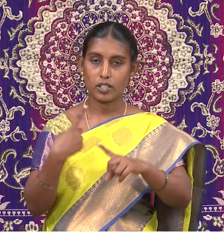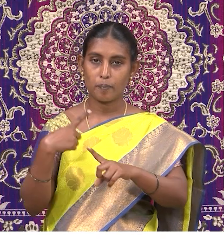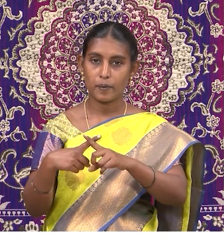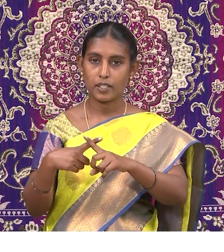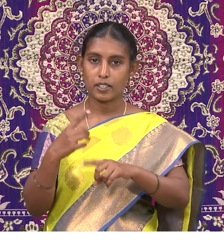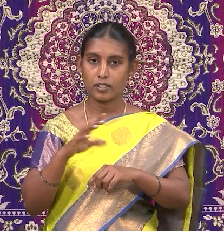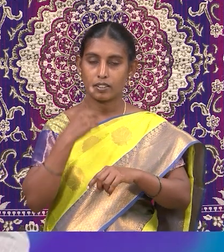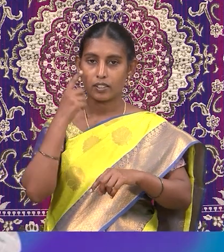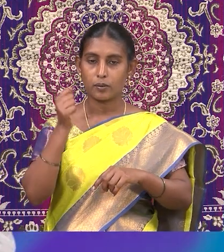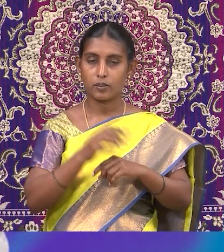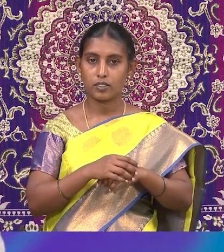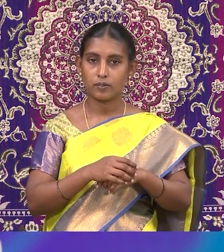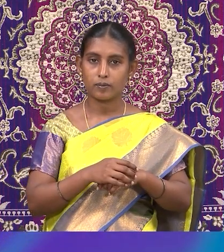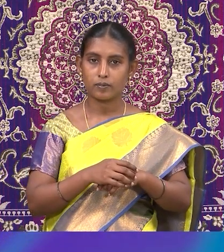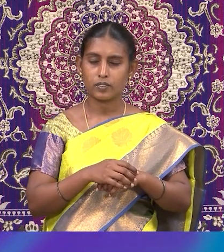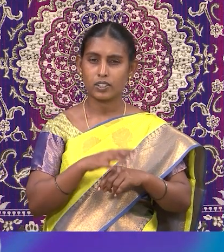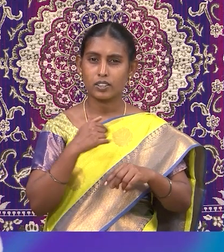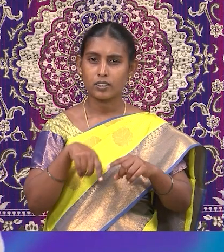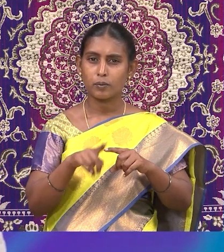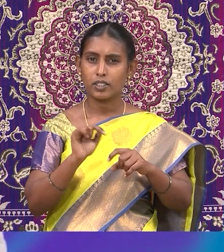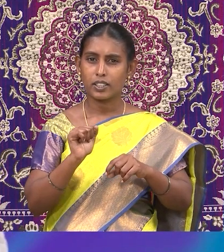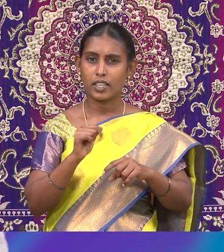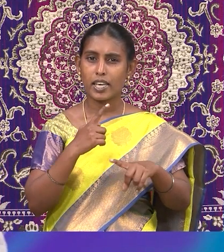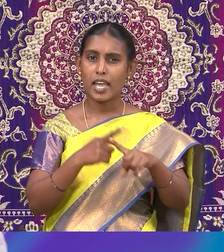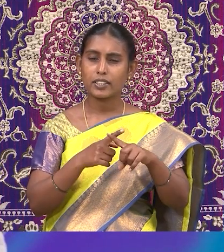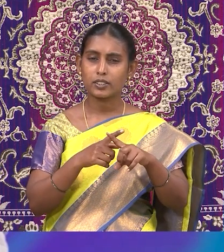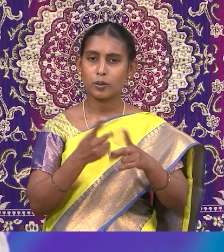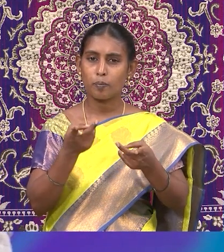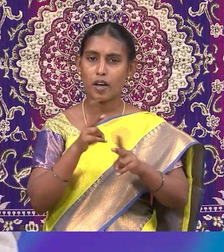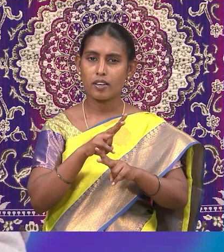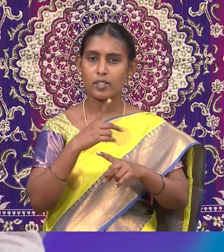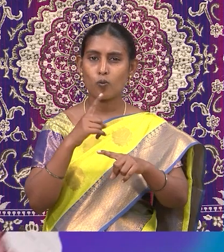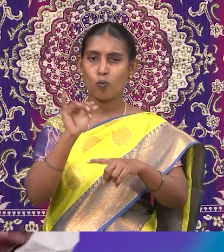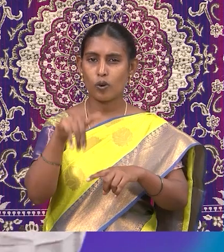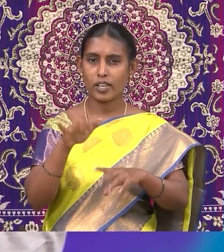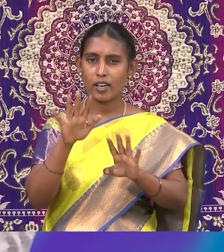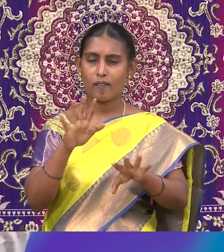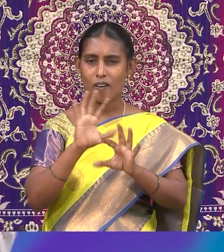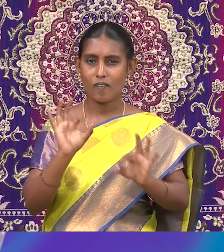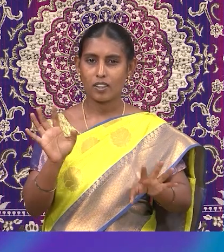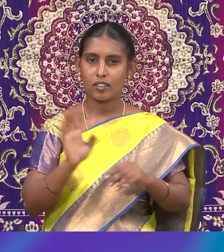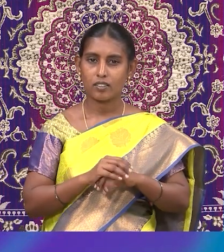பலன் காண்க. என்ன இங்கே எக்ஸுக்குன்ற மாறிக்கு பதில் ஒய் என்ற மாதிரியை பயன்படுத்துகிறாங்க, அவ்வளோதானே.